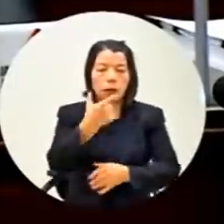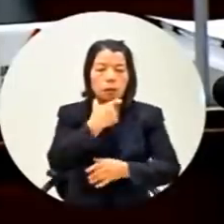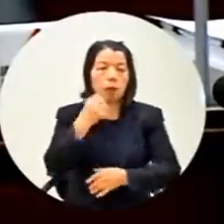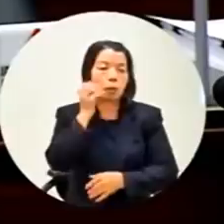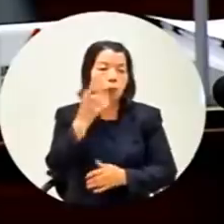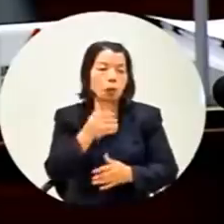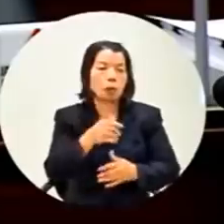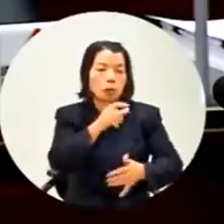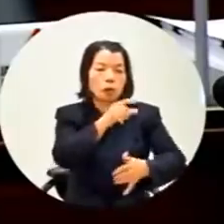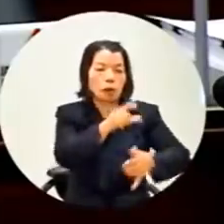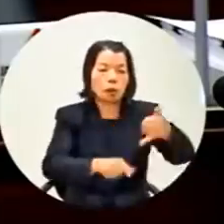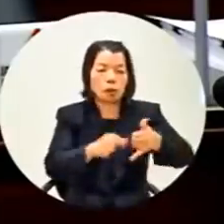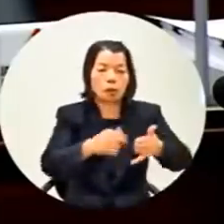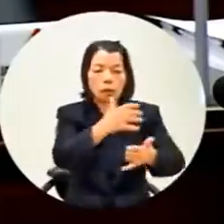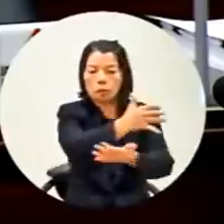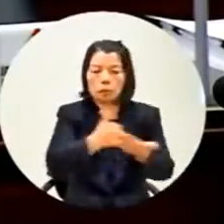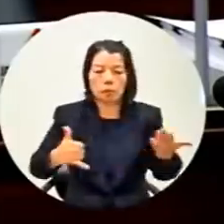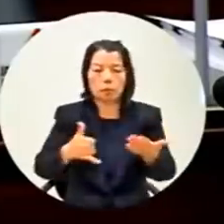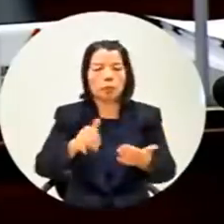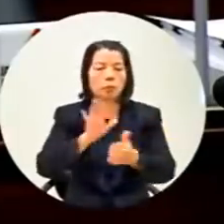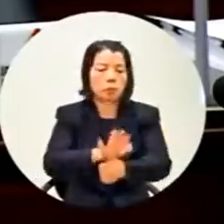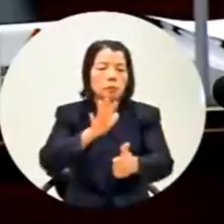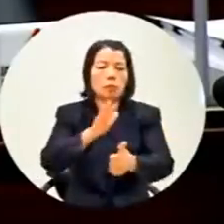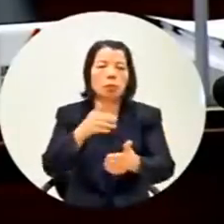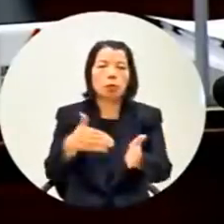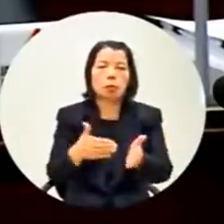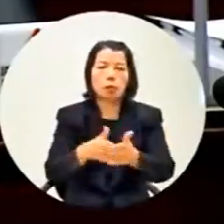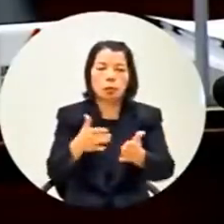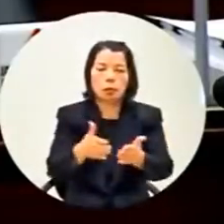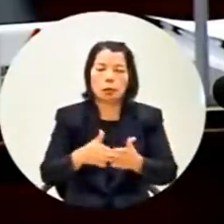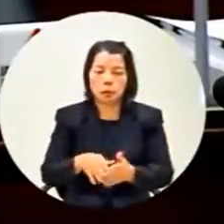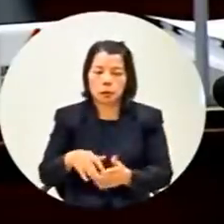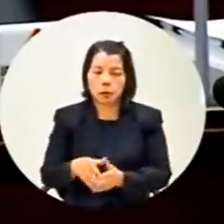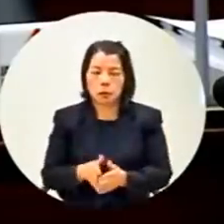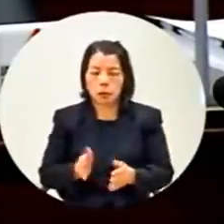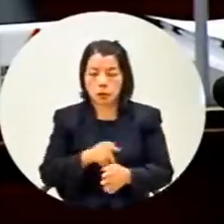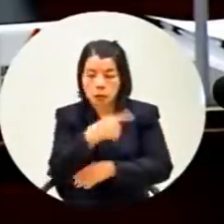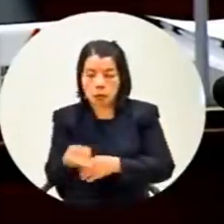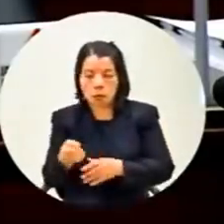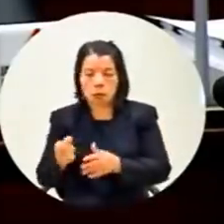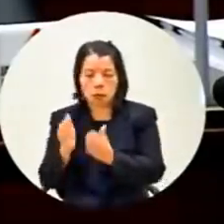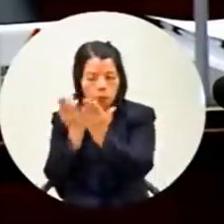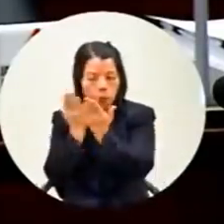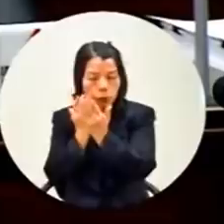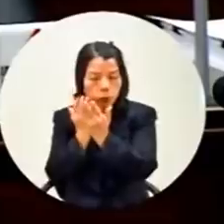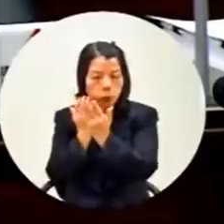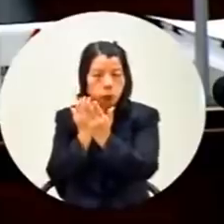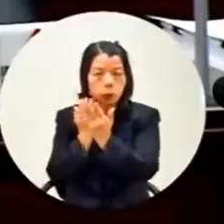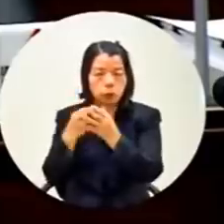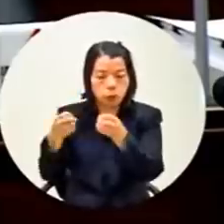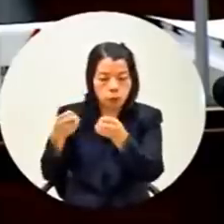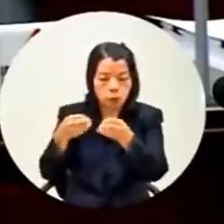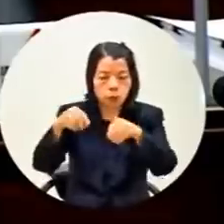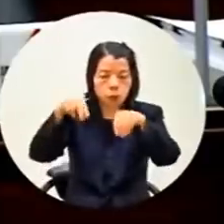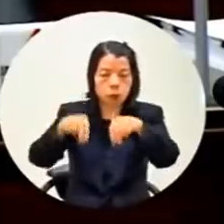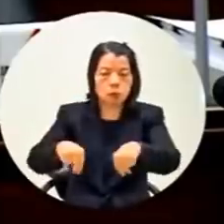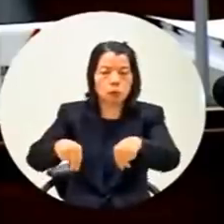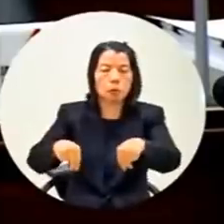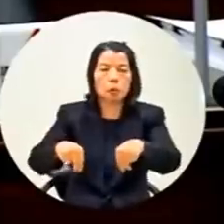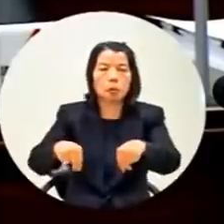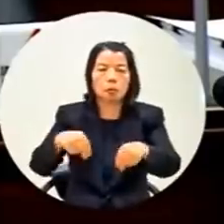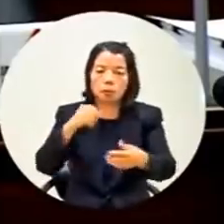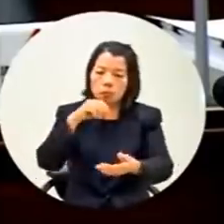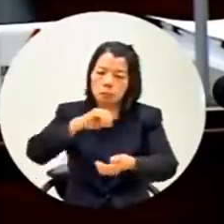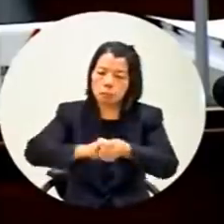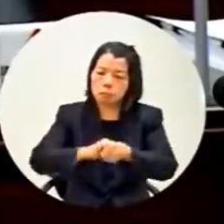后，经过了整个密约在协商合约怎么订，105年的